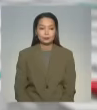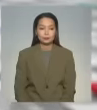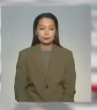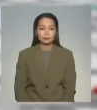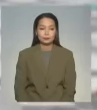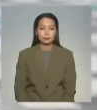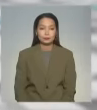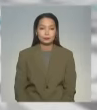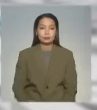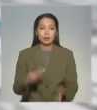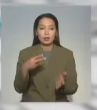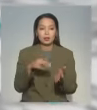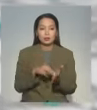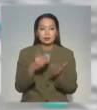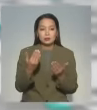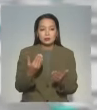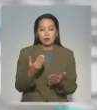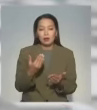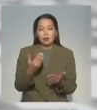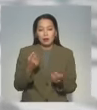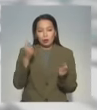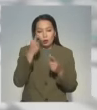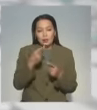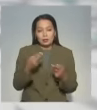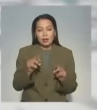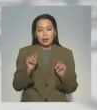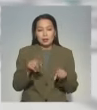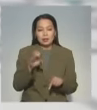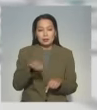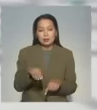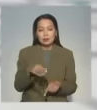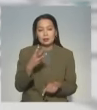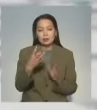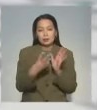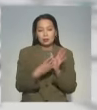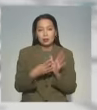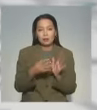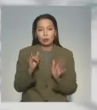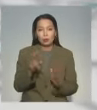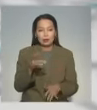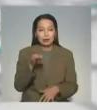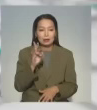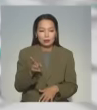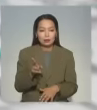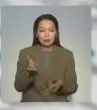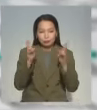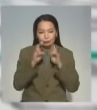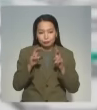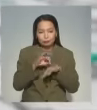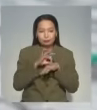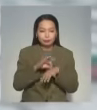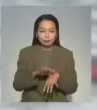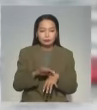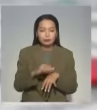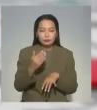Стало основанием для регистрации уголовных дел по статье 309 Уголовного кодекса Республики Казахстан. Оперативные специальные мероприятия реализованы